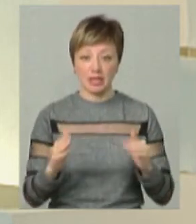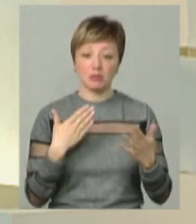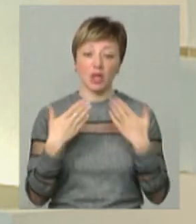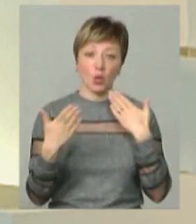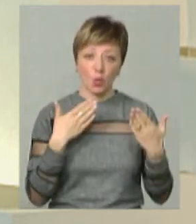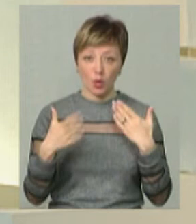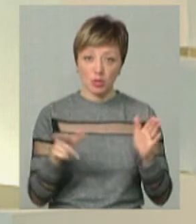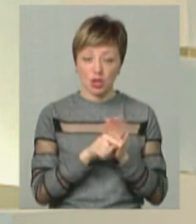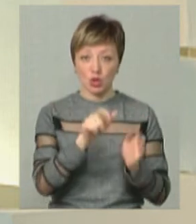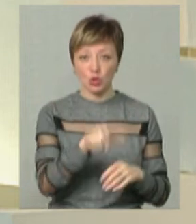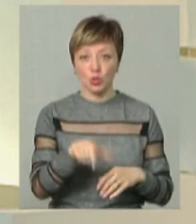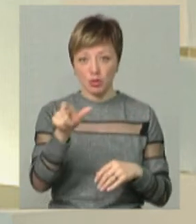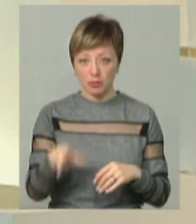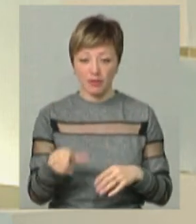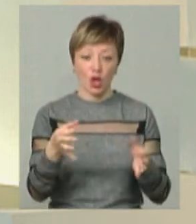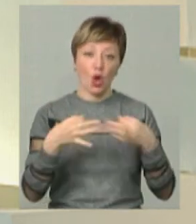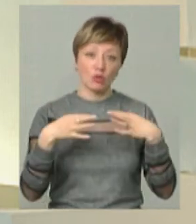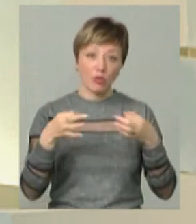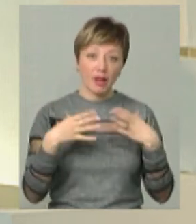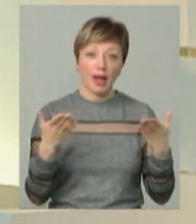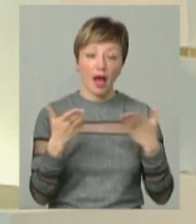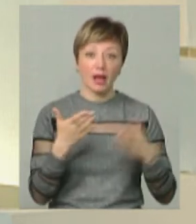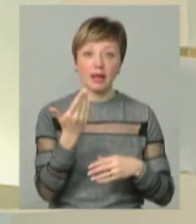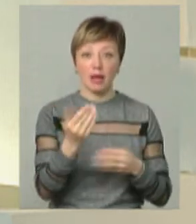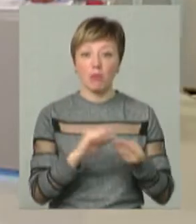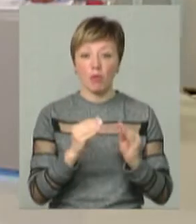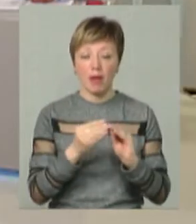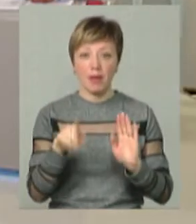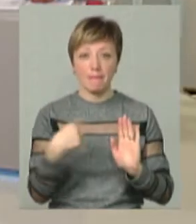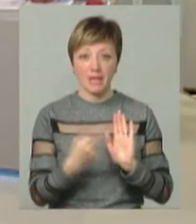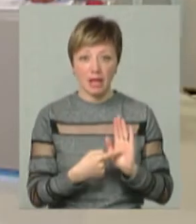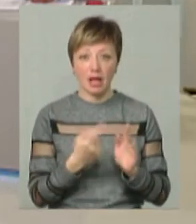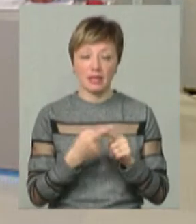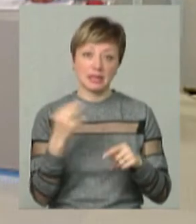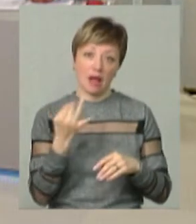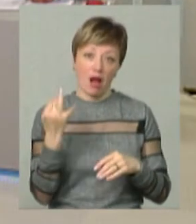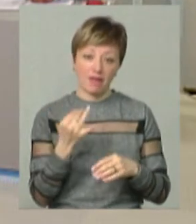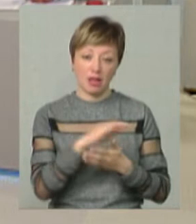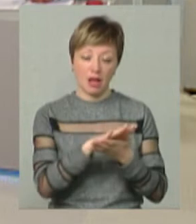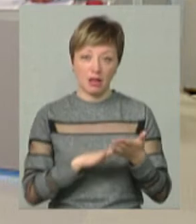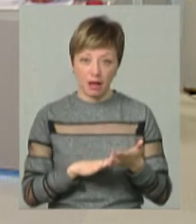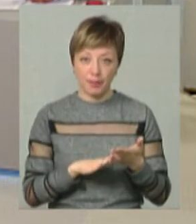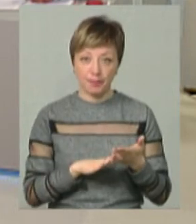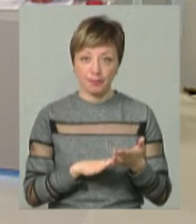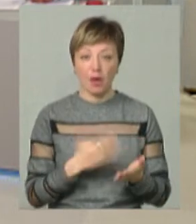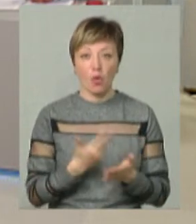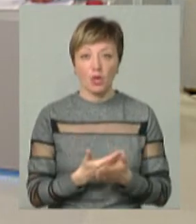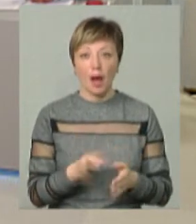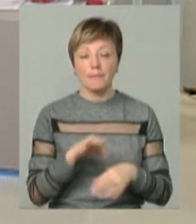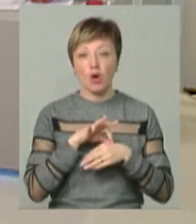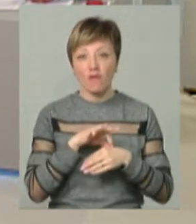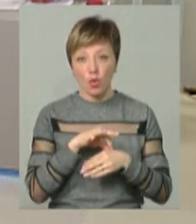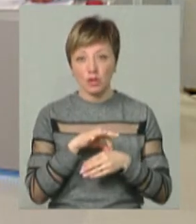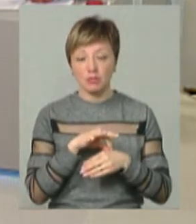Спілкуємося з людьми, вони нам розповідають, які їх проблемні питання цікавлять. ставлять і так далі. От,